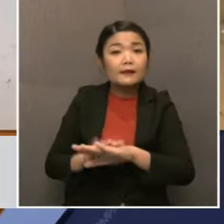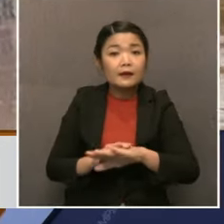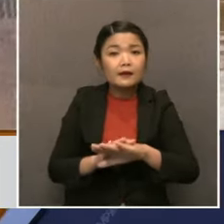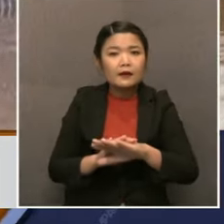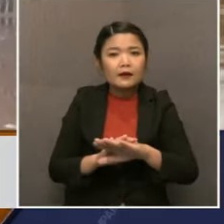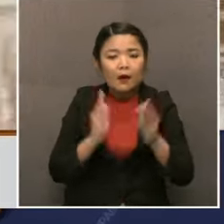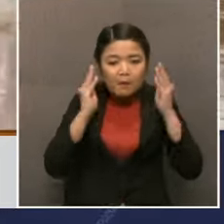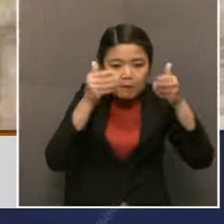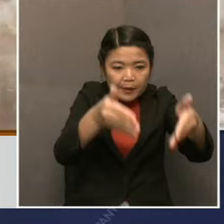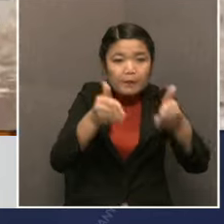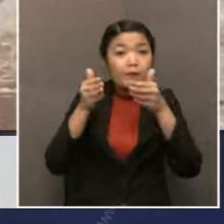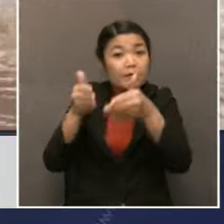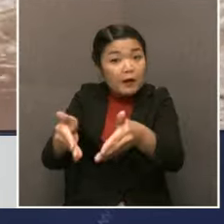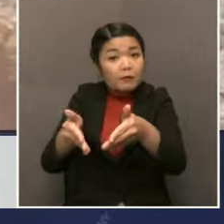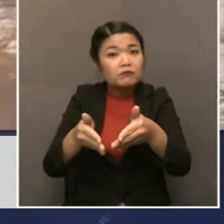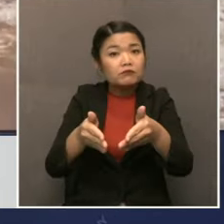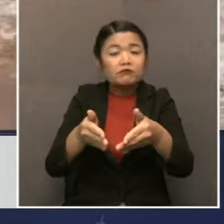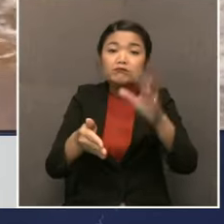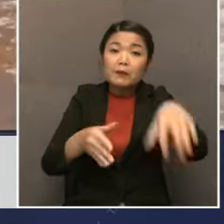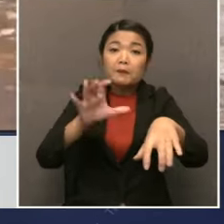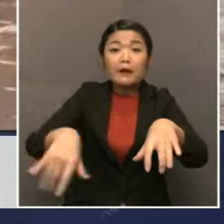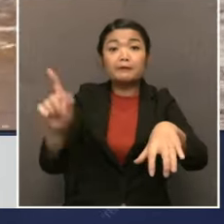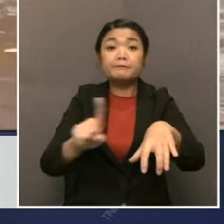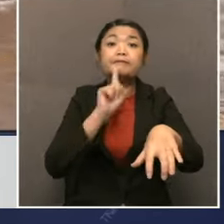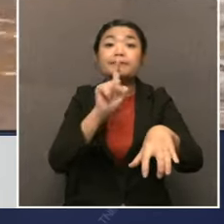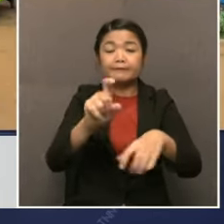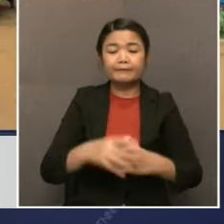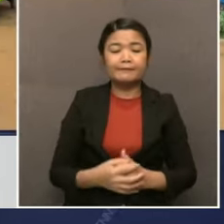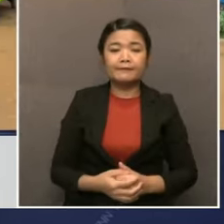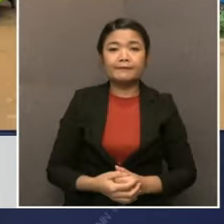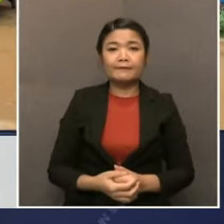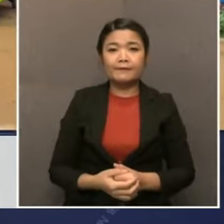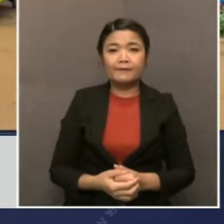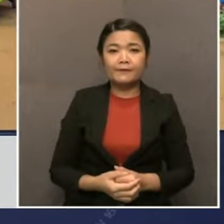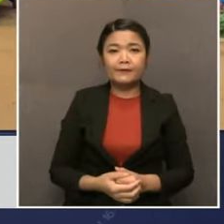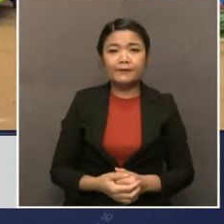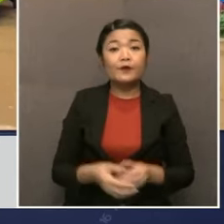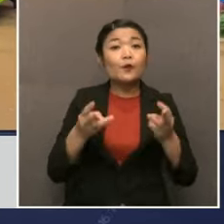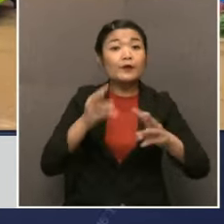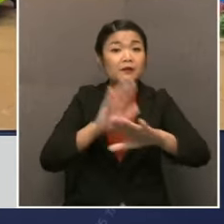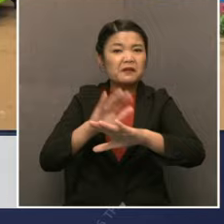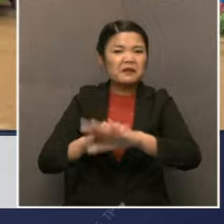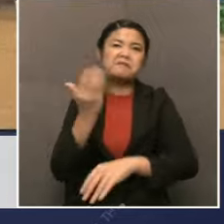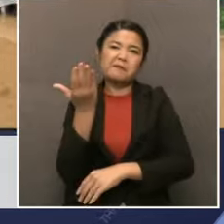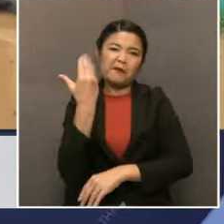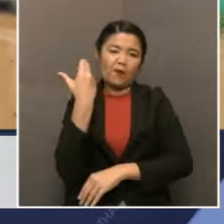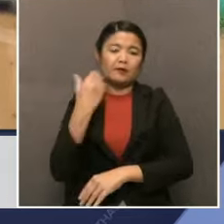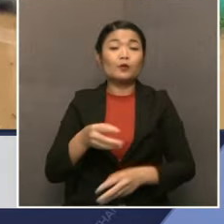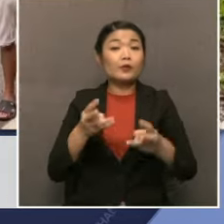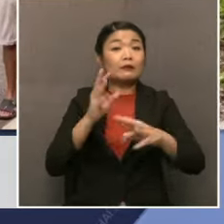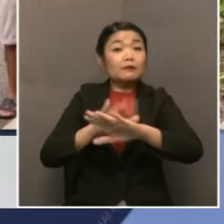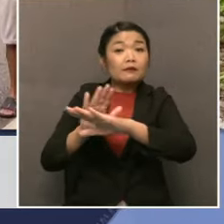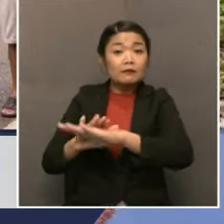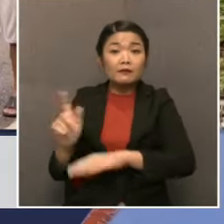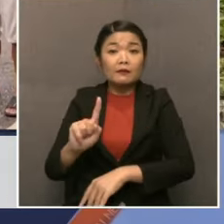เจอลึกไป vergessen อย่ไรจริ โรคสัของกเตือนภัยทผ่านมาเราม